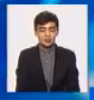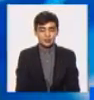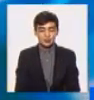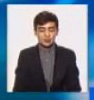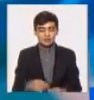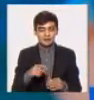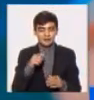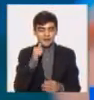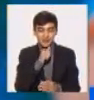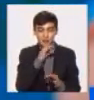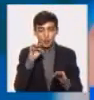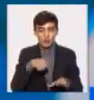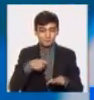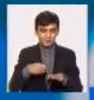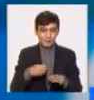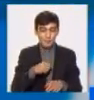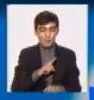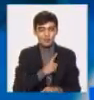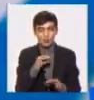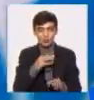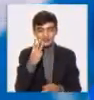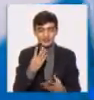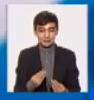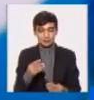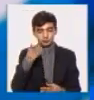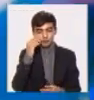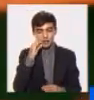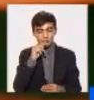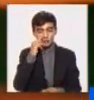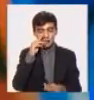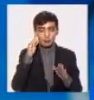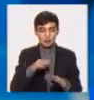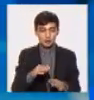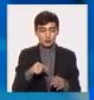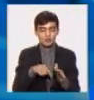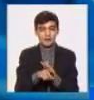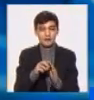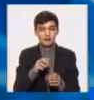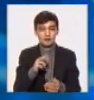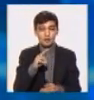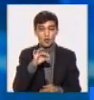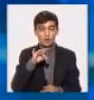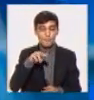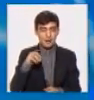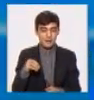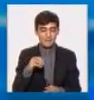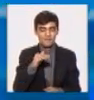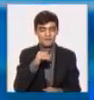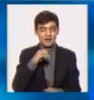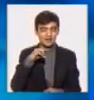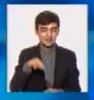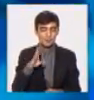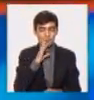Освоить секреты швейного мастерства за 3 дня. Такое возможно. В Шымкенте проходит мегафестиваль «Курпефест». Многодетных мам